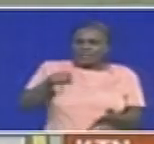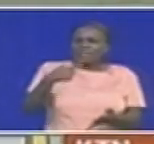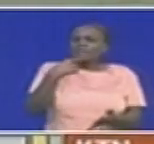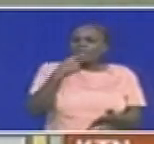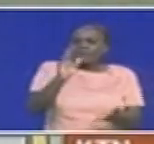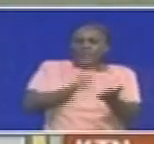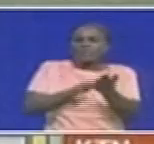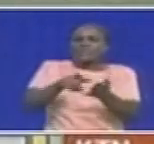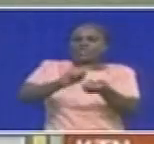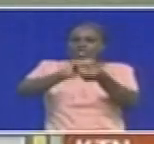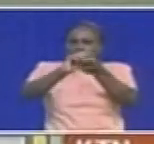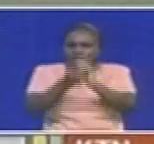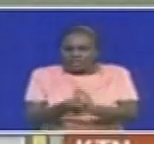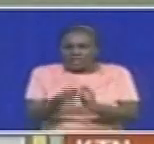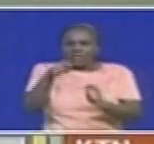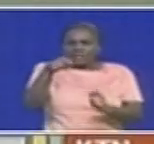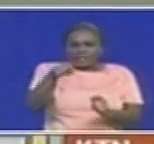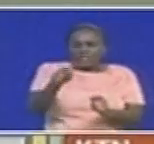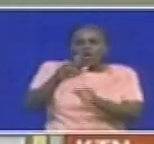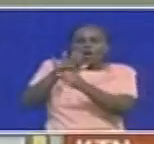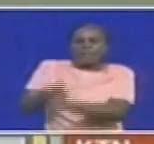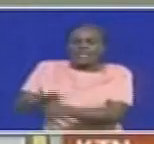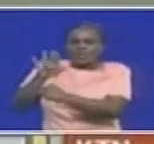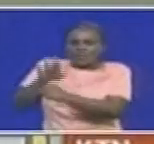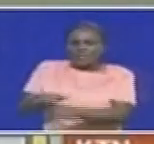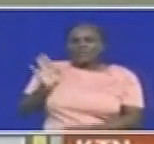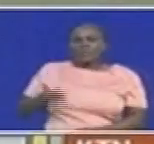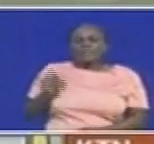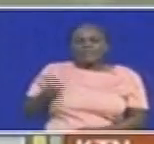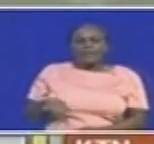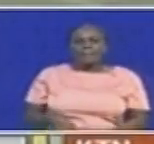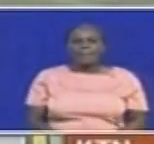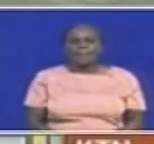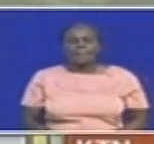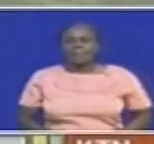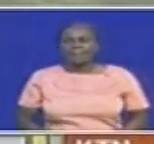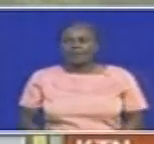mapendekezo ya mabadiliko hayo kama ya kumkandamiza mwanamke katika jamii.